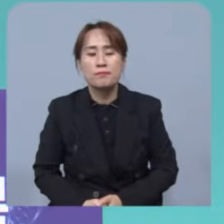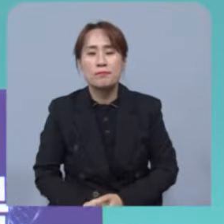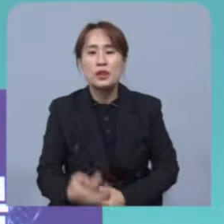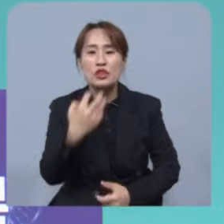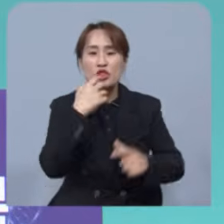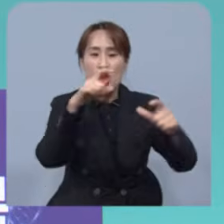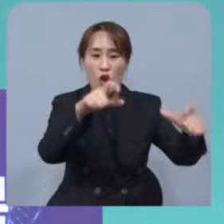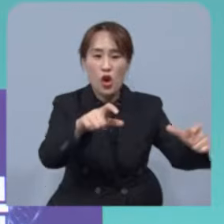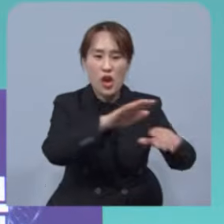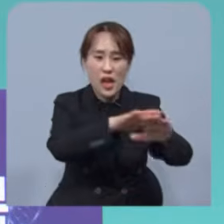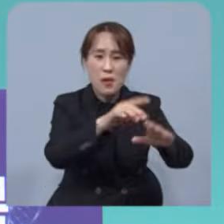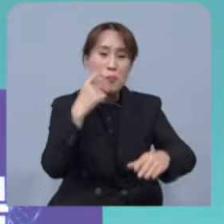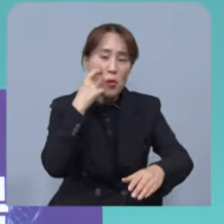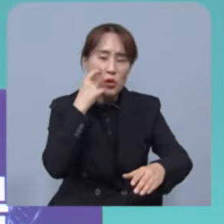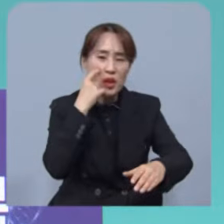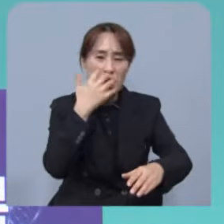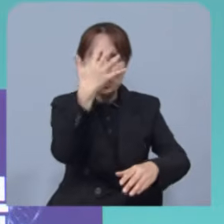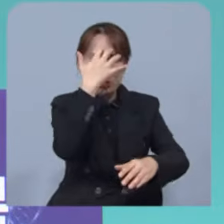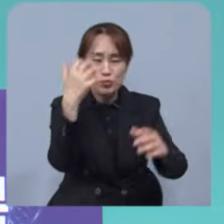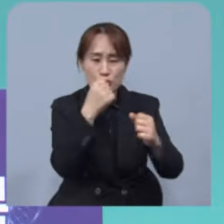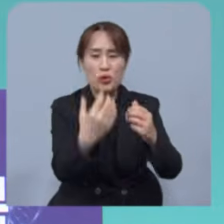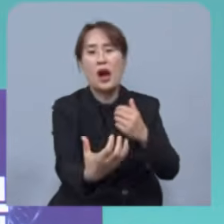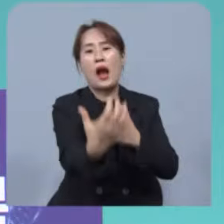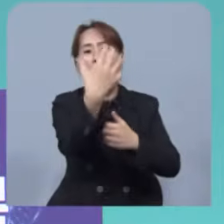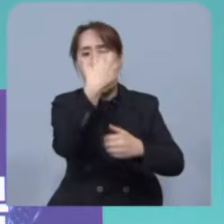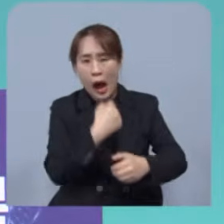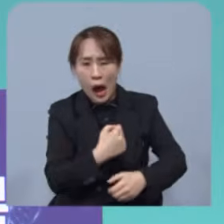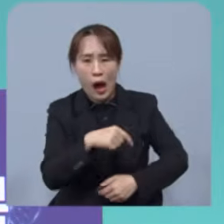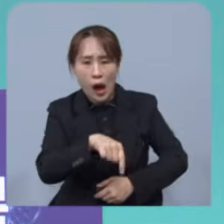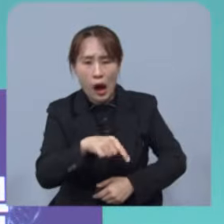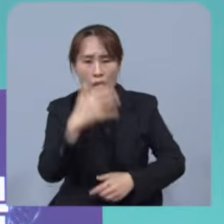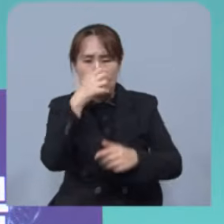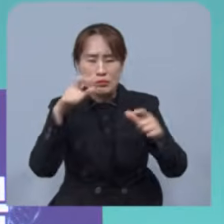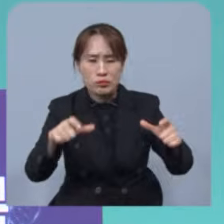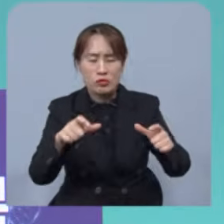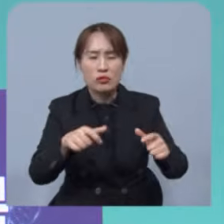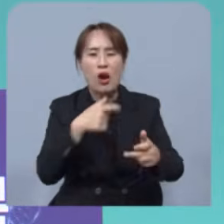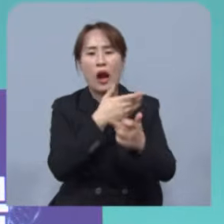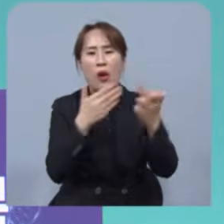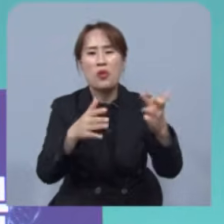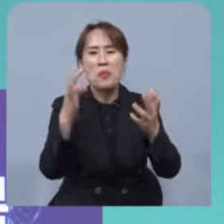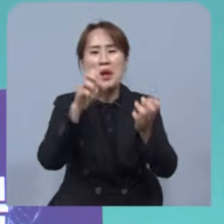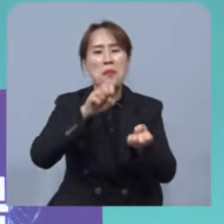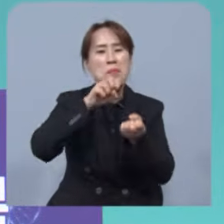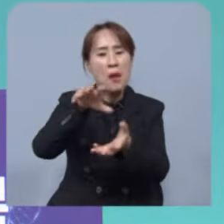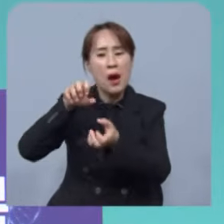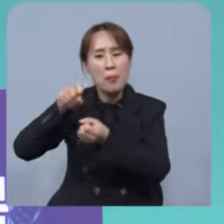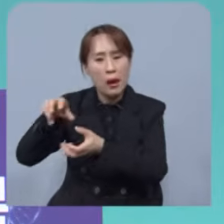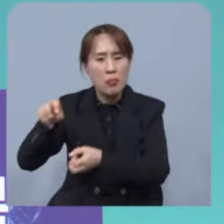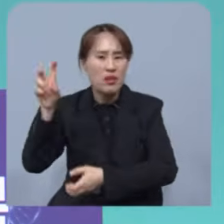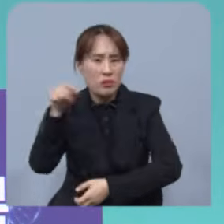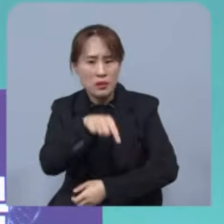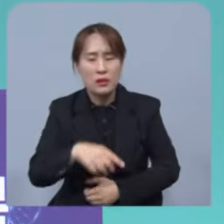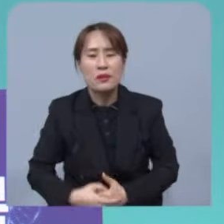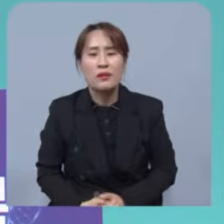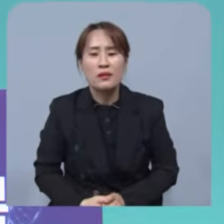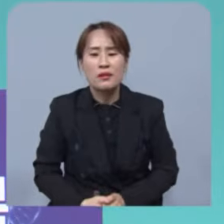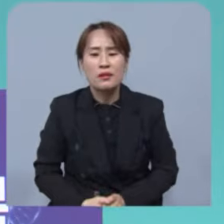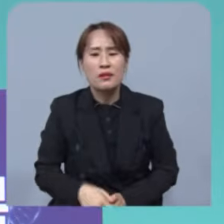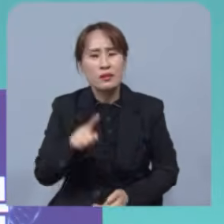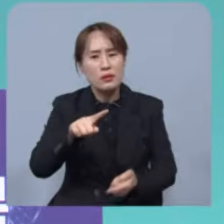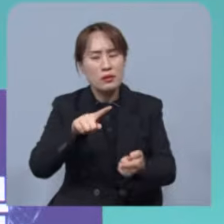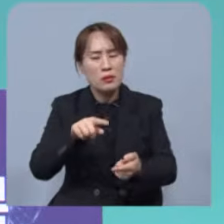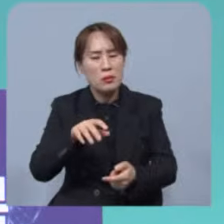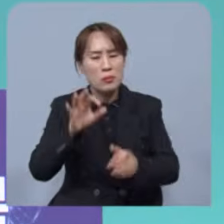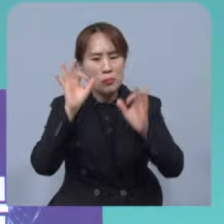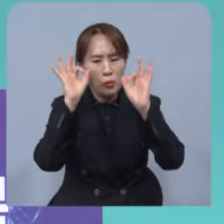수도권 쓰레기 처리가 안 되니까 그 인접한 충북, 강원 이런 지역으로 많이 가는 모양이더라고요. 또 그런 거